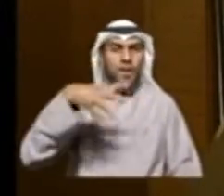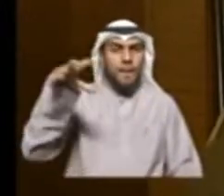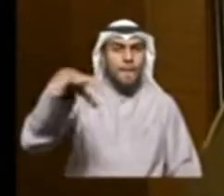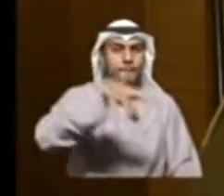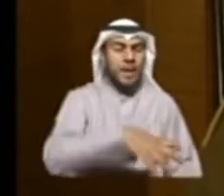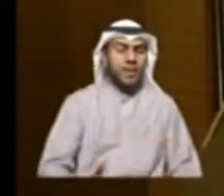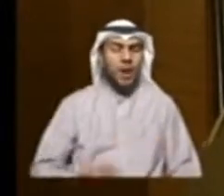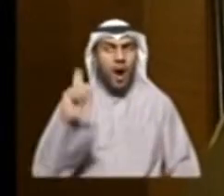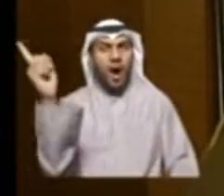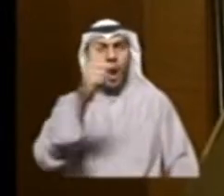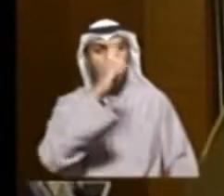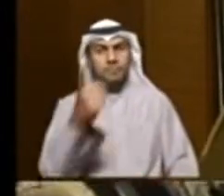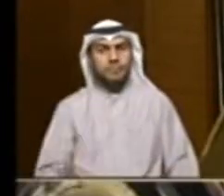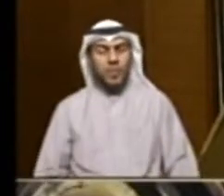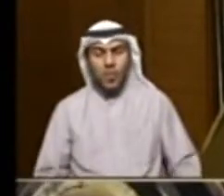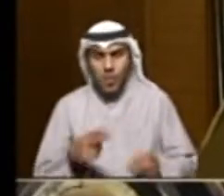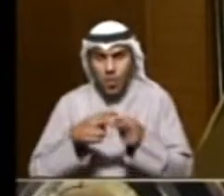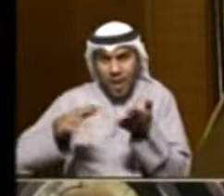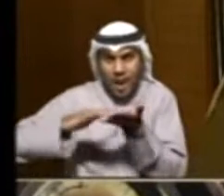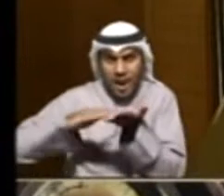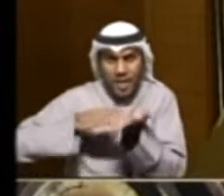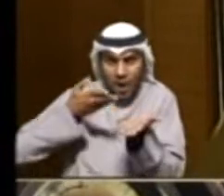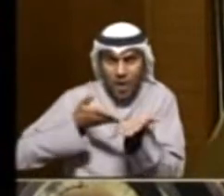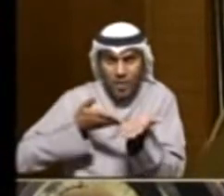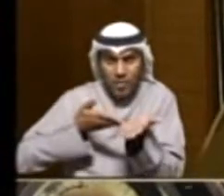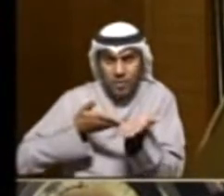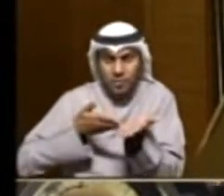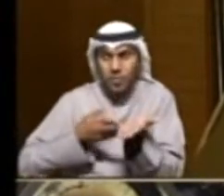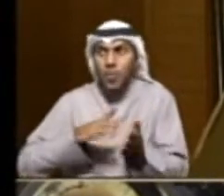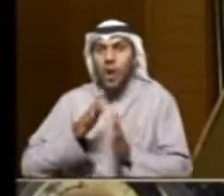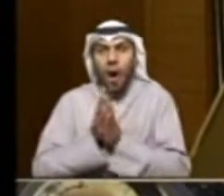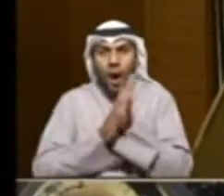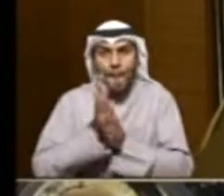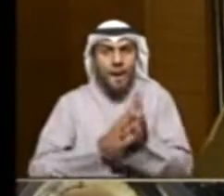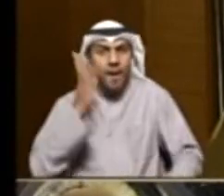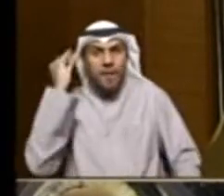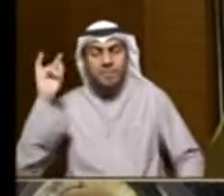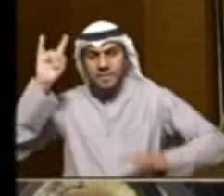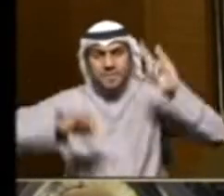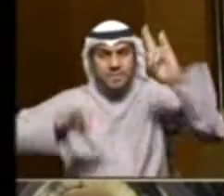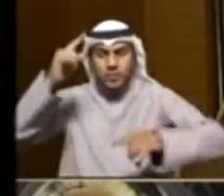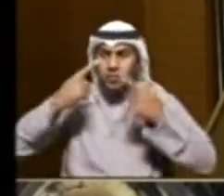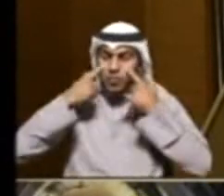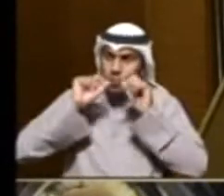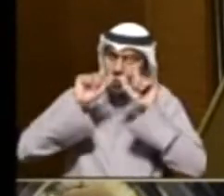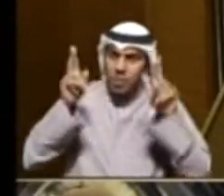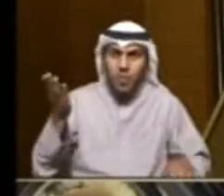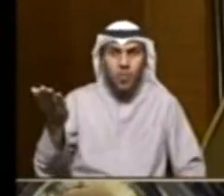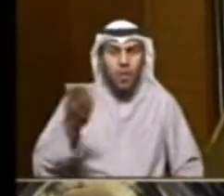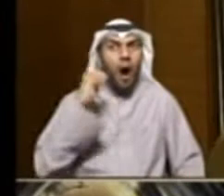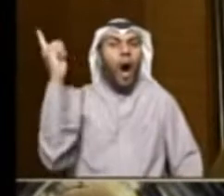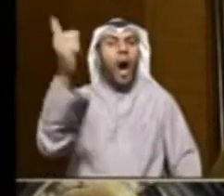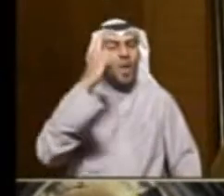أن تحصل على أرض الكويت والكل يندفع متحمس، طبعا دلالة لثقة